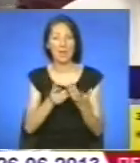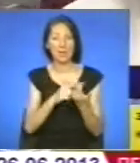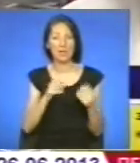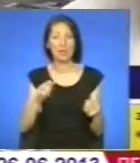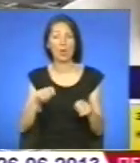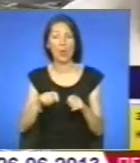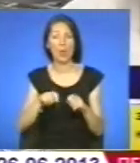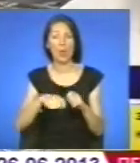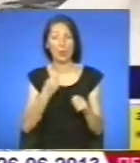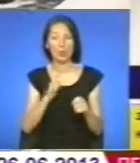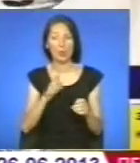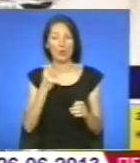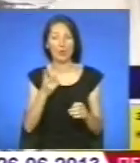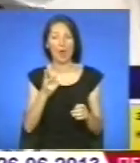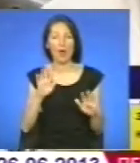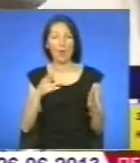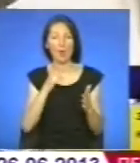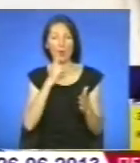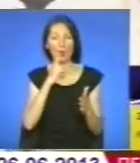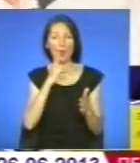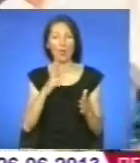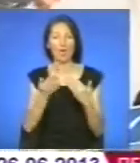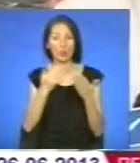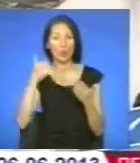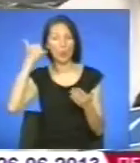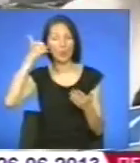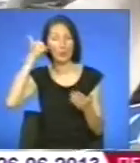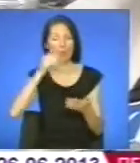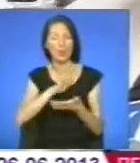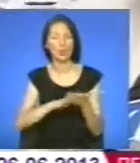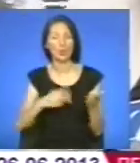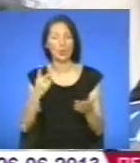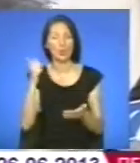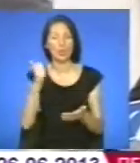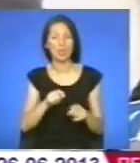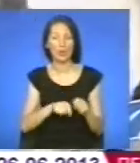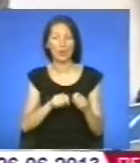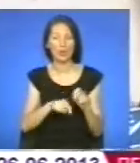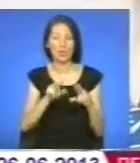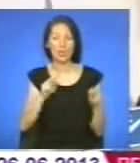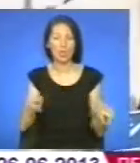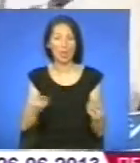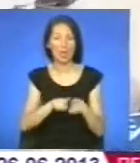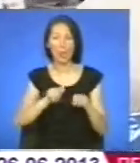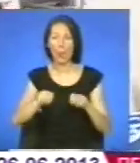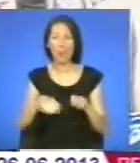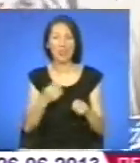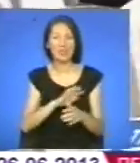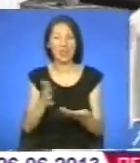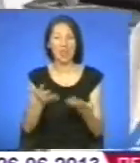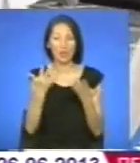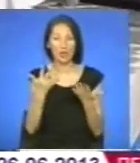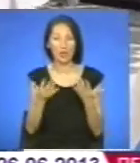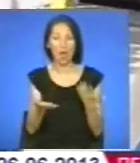було коріння, 2 випадки було розмови по мобільному телефону. Протягом другого тижня перевірок, на щастя, таких порушень не виявило.